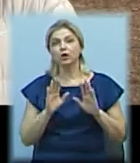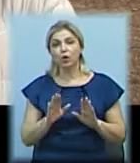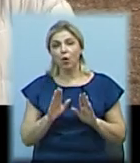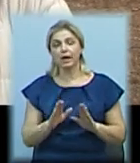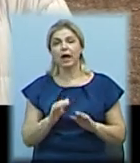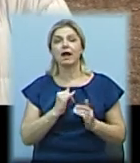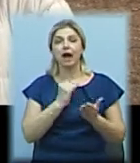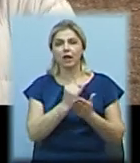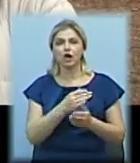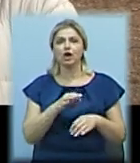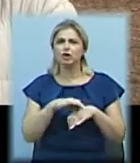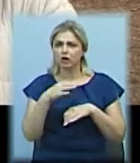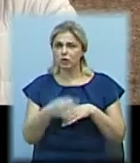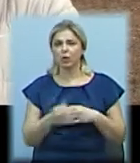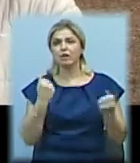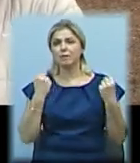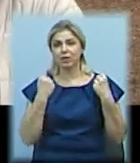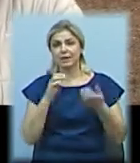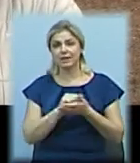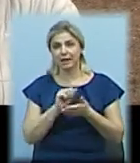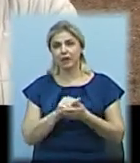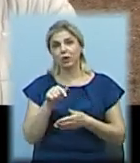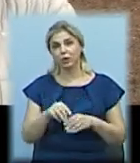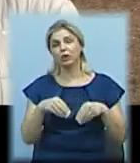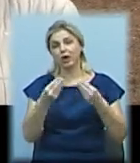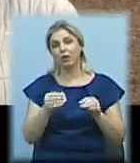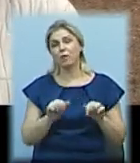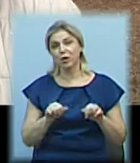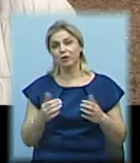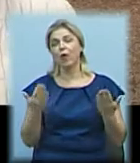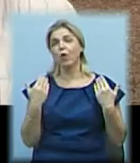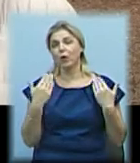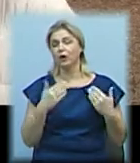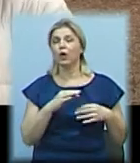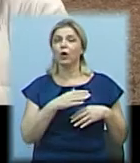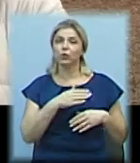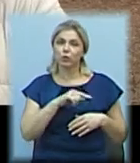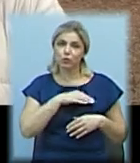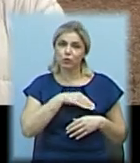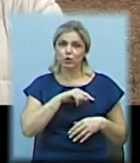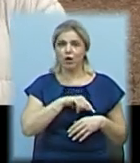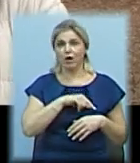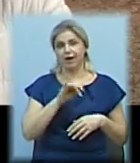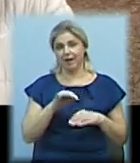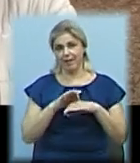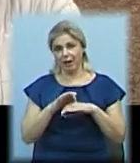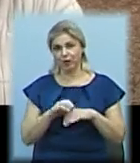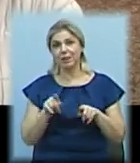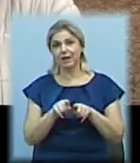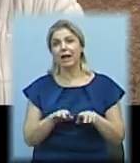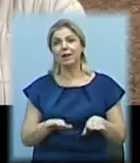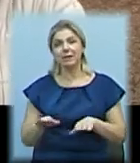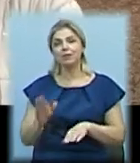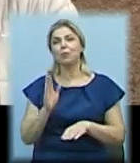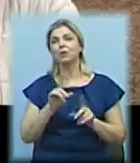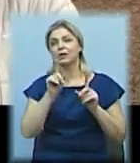жорстких спортивних занять, вони дають можливість відпочити душею і тілом. Ось в таких місцях будемо їздити,